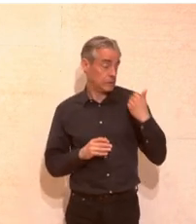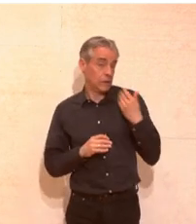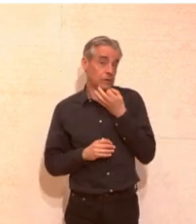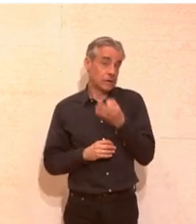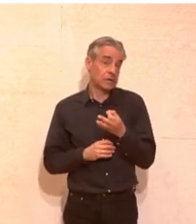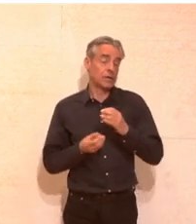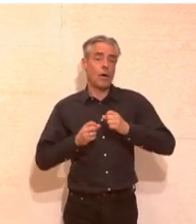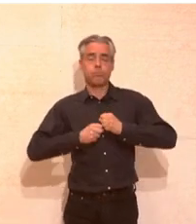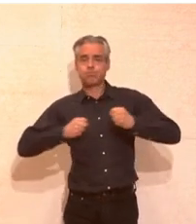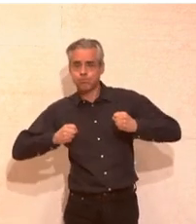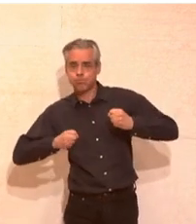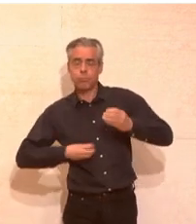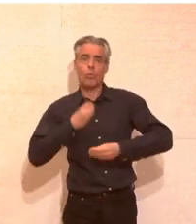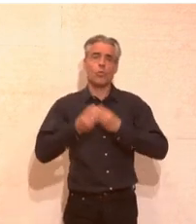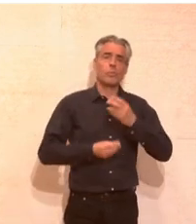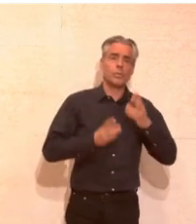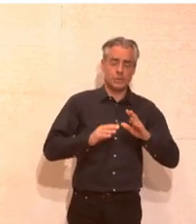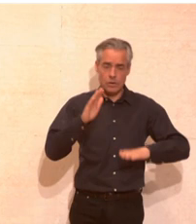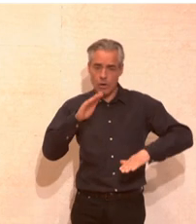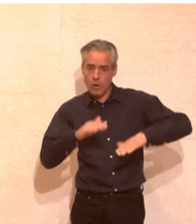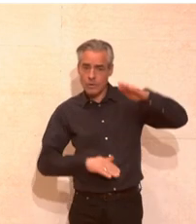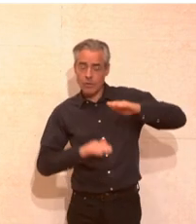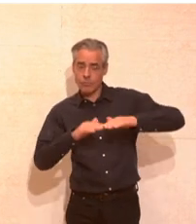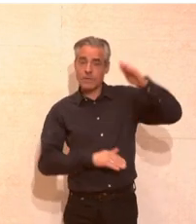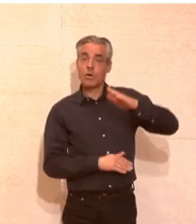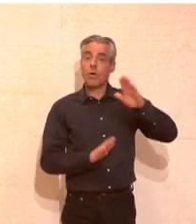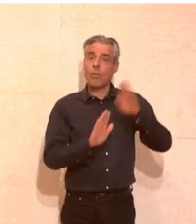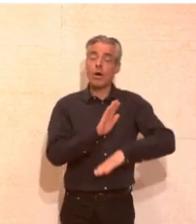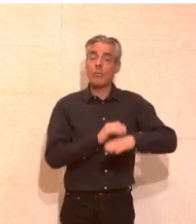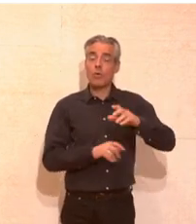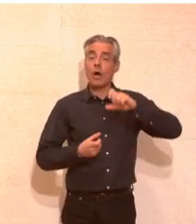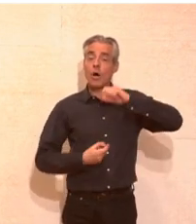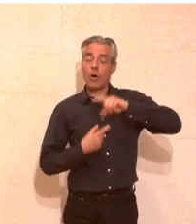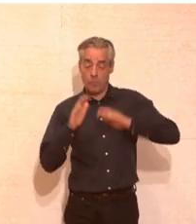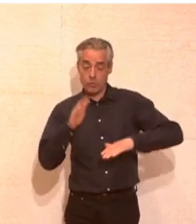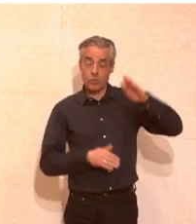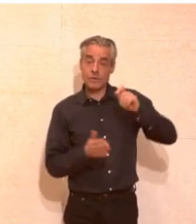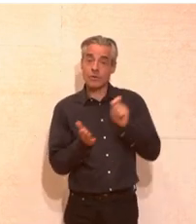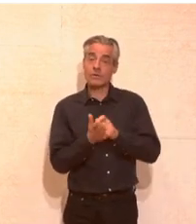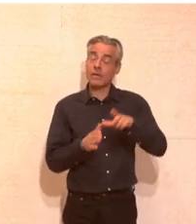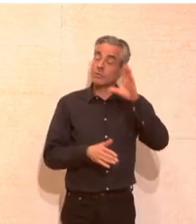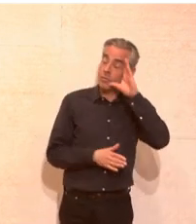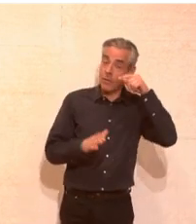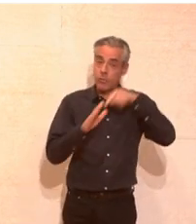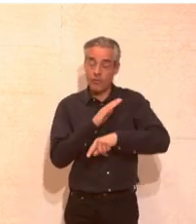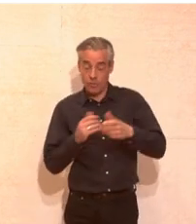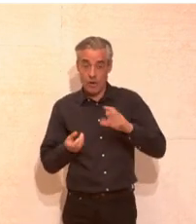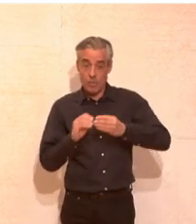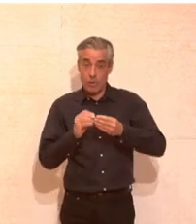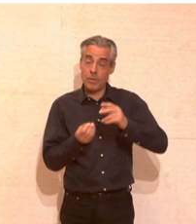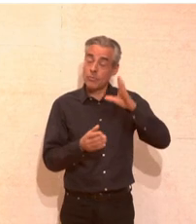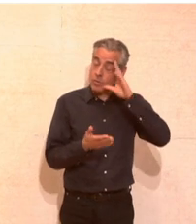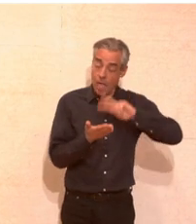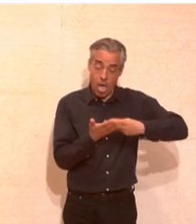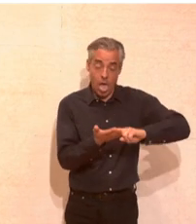parler de l'obésité, mais aussi sur la croissance, parce que l'hormone de croissance est sécrétée pendant le sommeil long profond. Et quand on a des troubles du